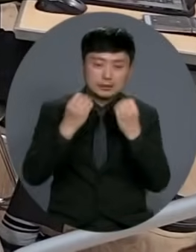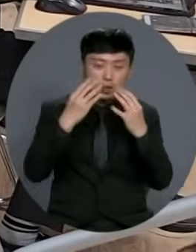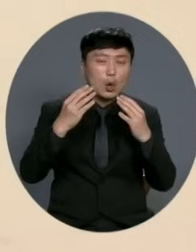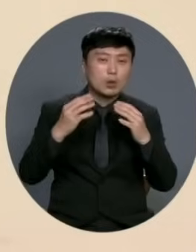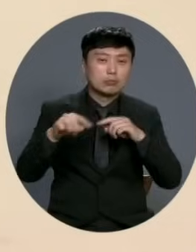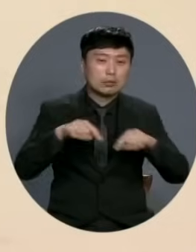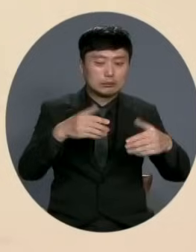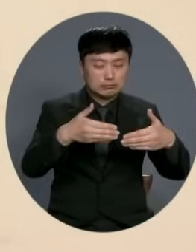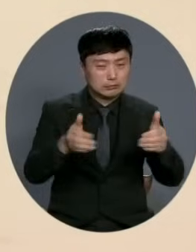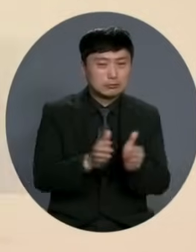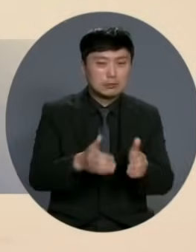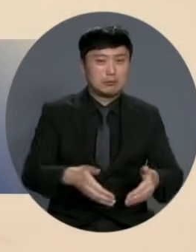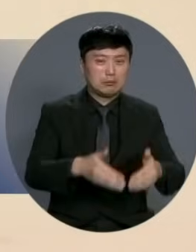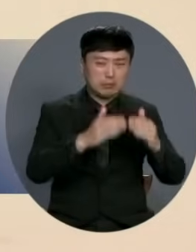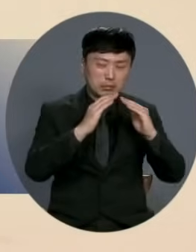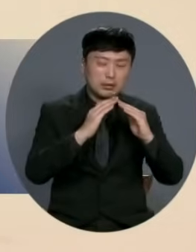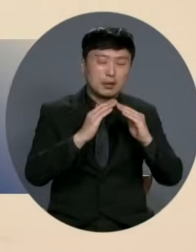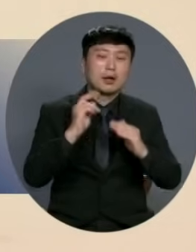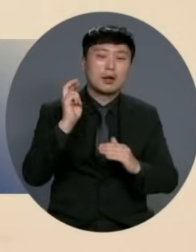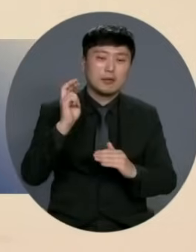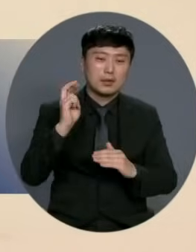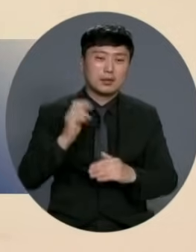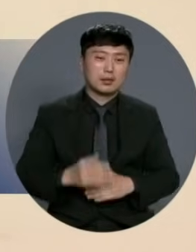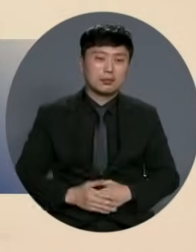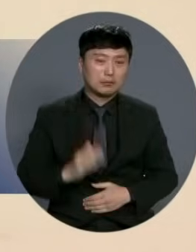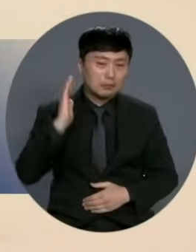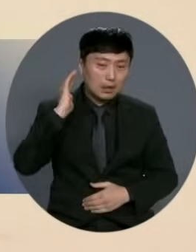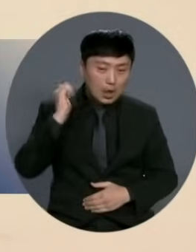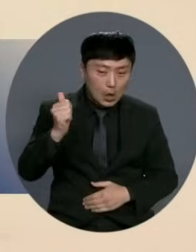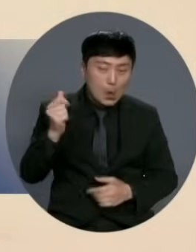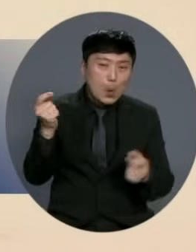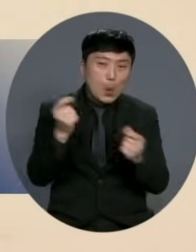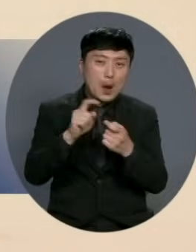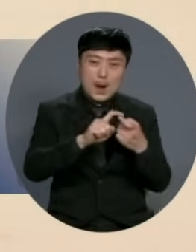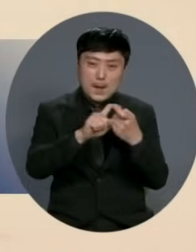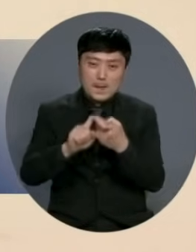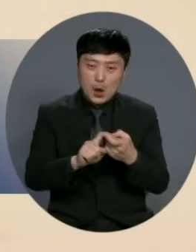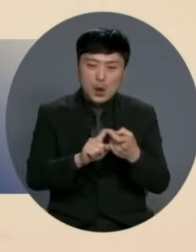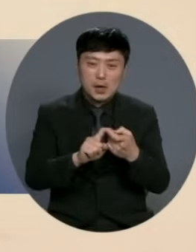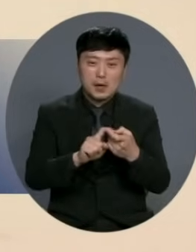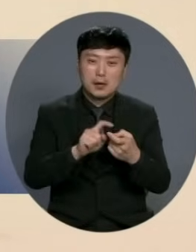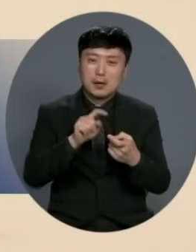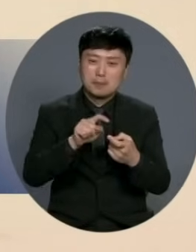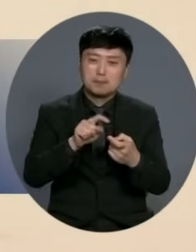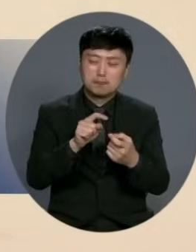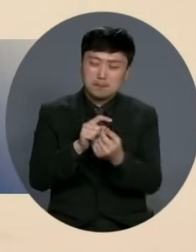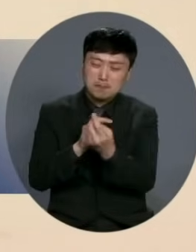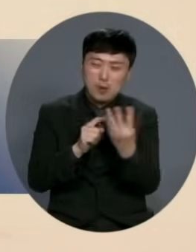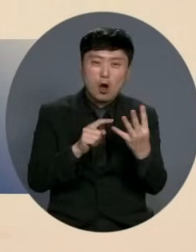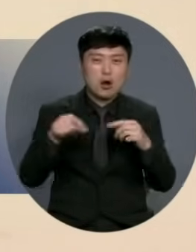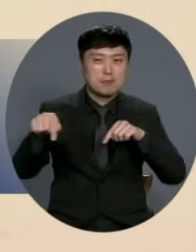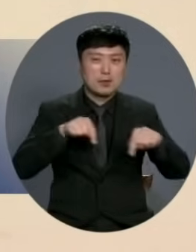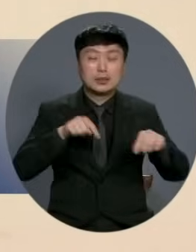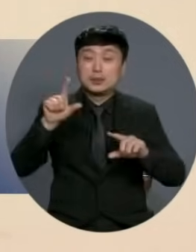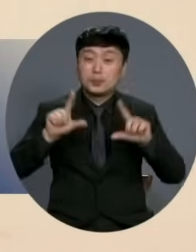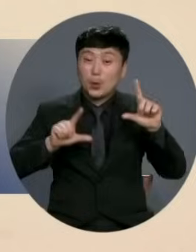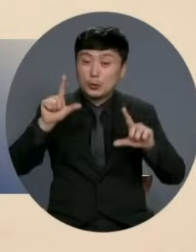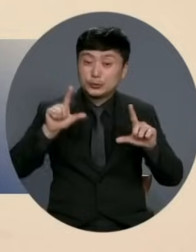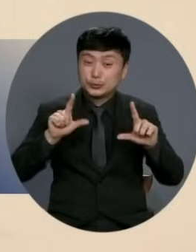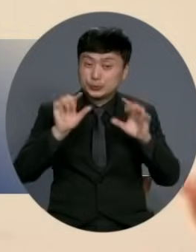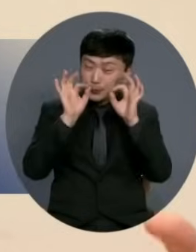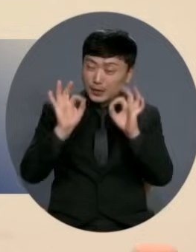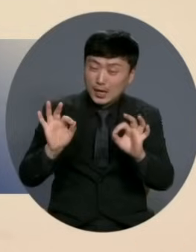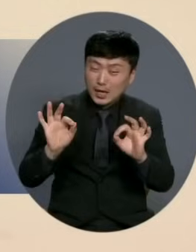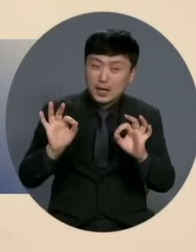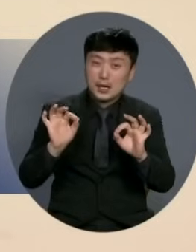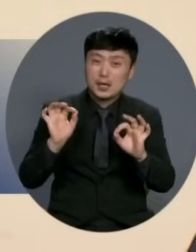시사했습니다. 대통령이나 아니면은 또 윤핵관들이 해왔던 그런 정치적 행보를 봤을 때